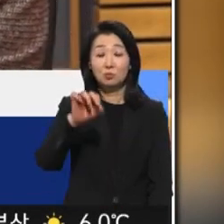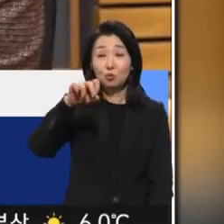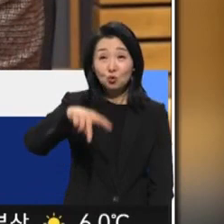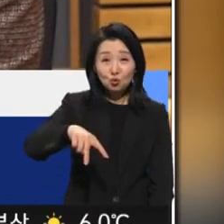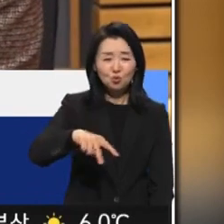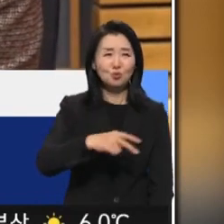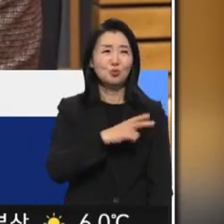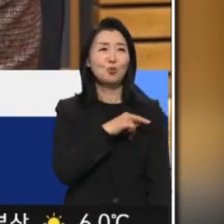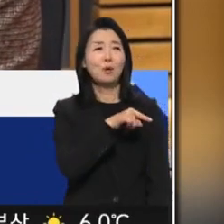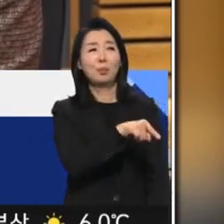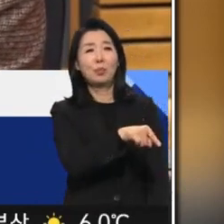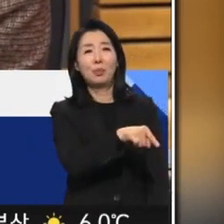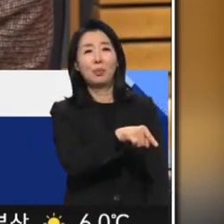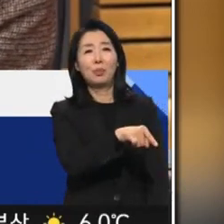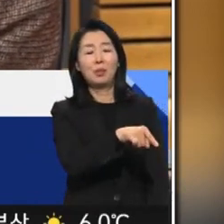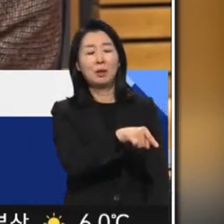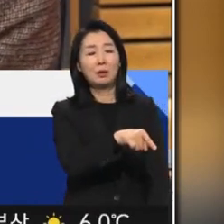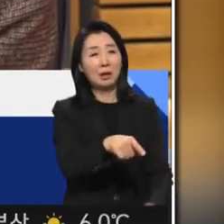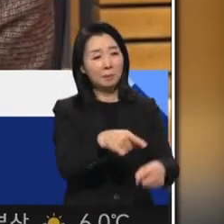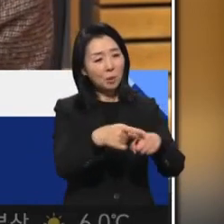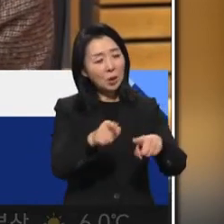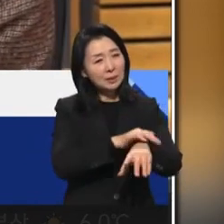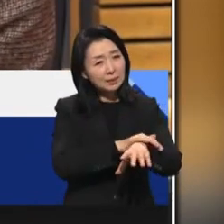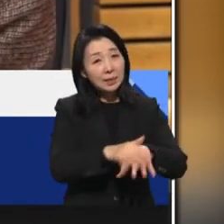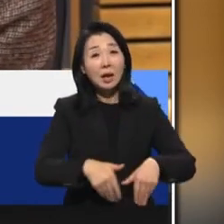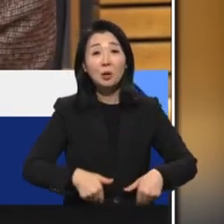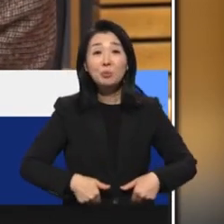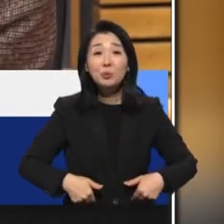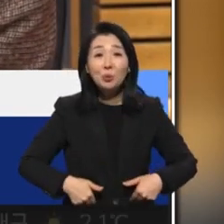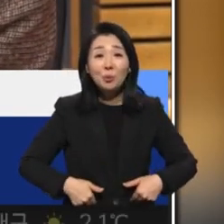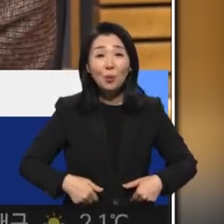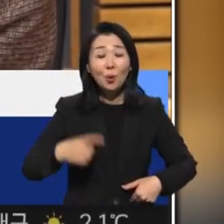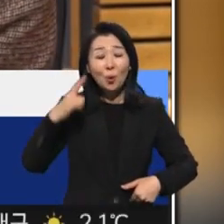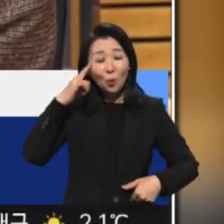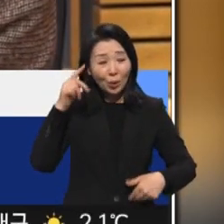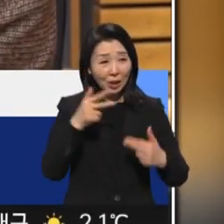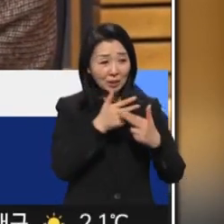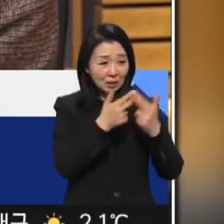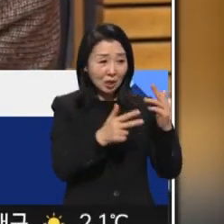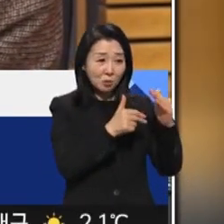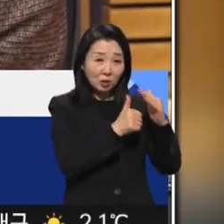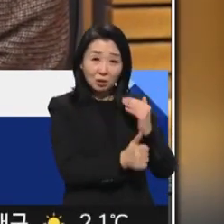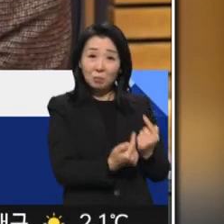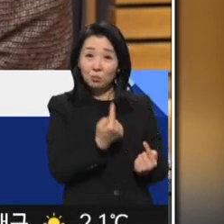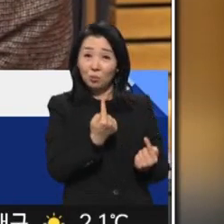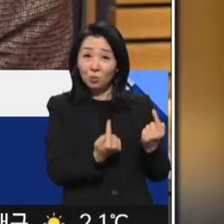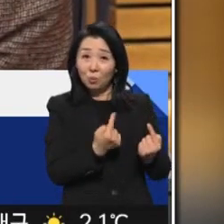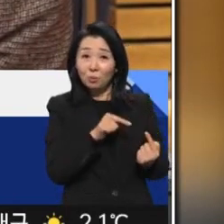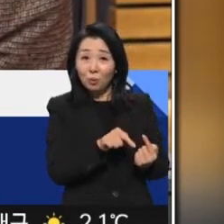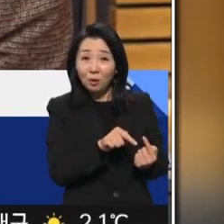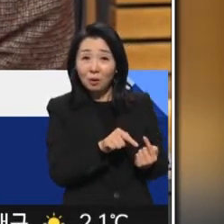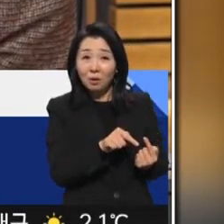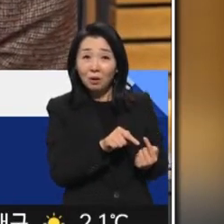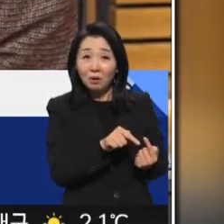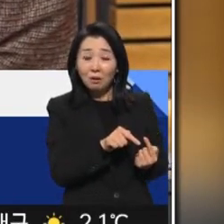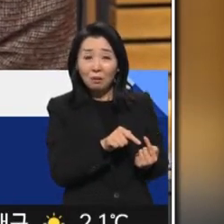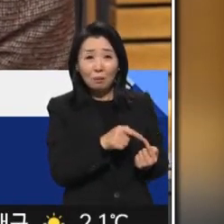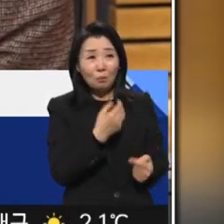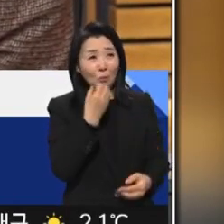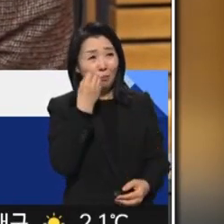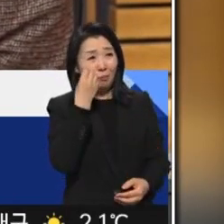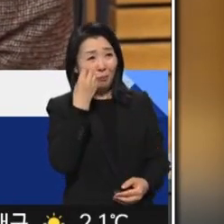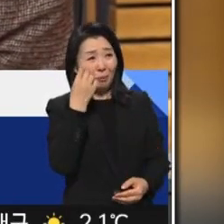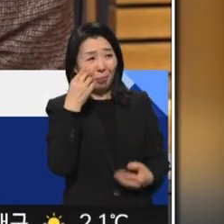유승민 전 원내대표가 판단을 잘해야 돼요. 이재명 대표보다도 훨씬 더 이상한